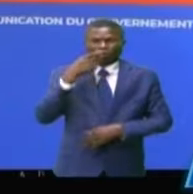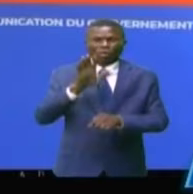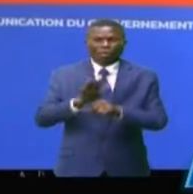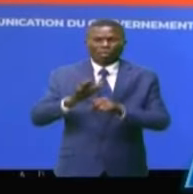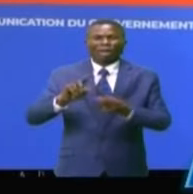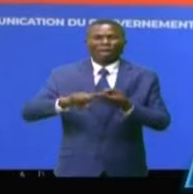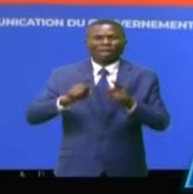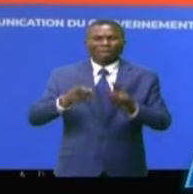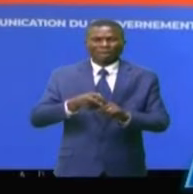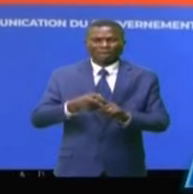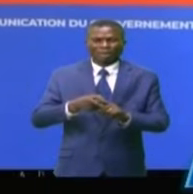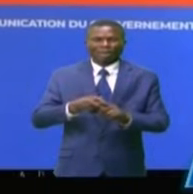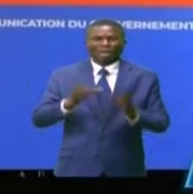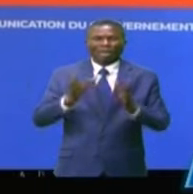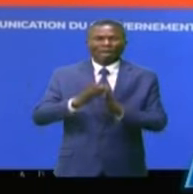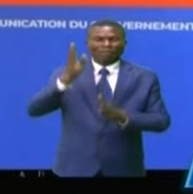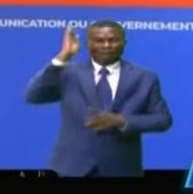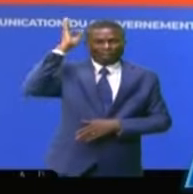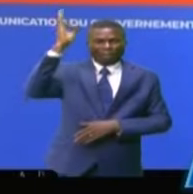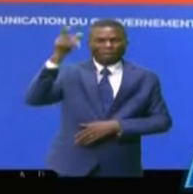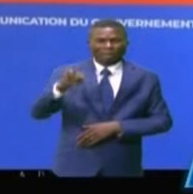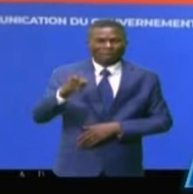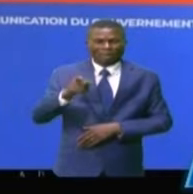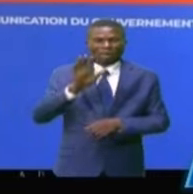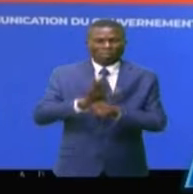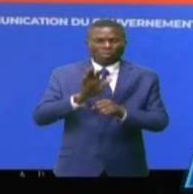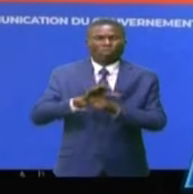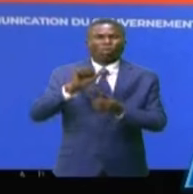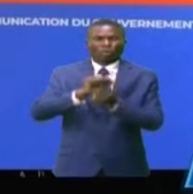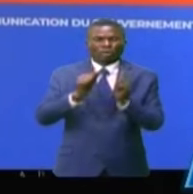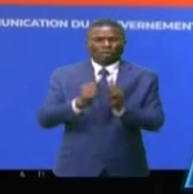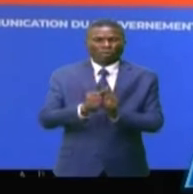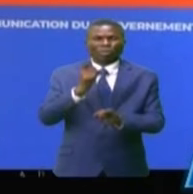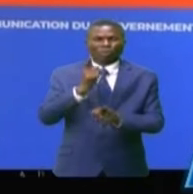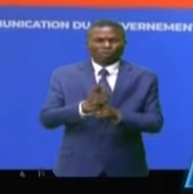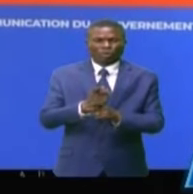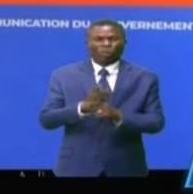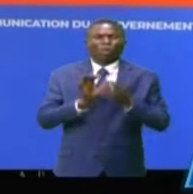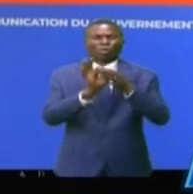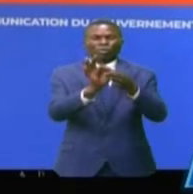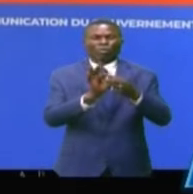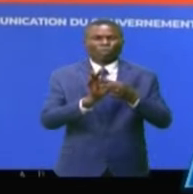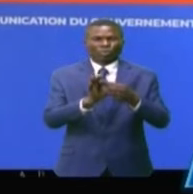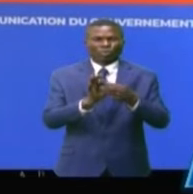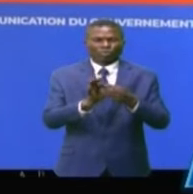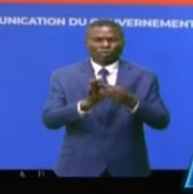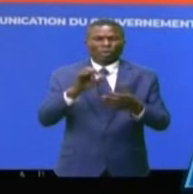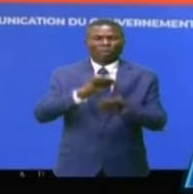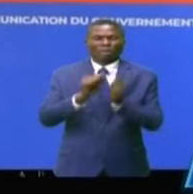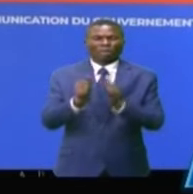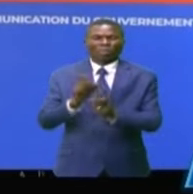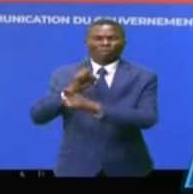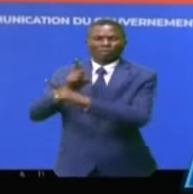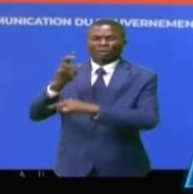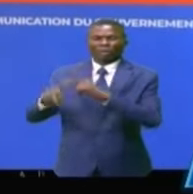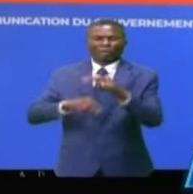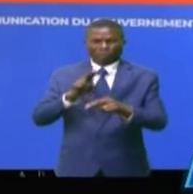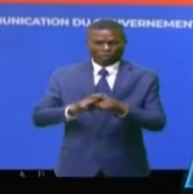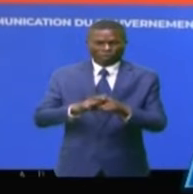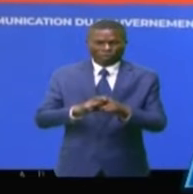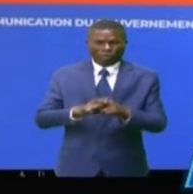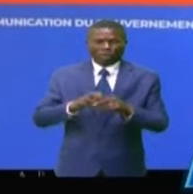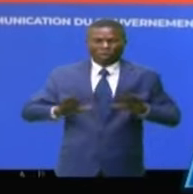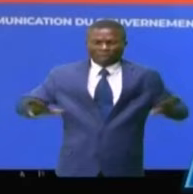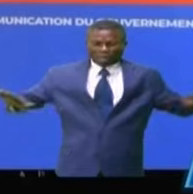entre la RDC et le Brésil. Il y a beaucoup de thèmes, beaucoup de sujets qu'on peut coopérer dans le domaine de la défense, bien sûr, mais de